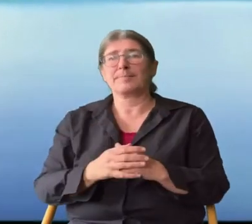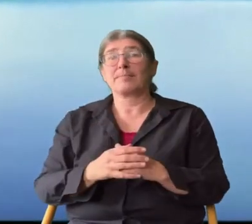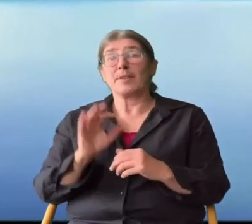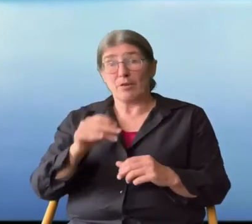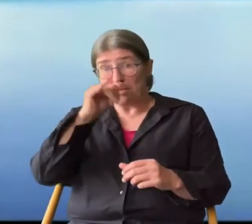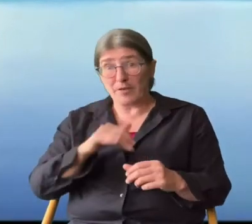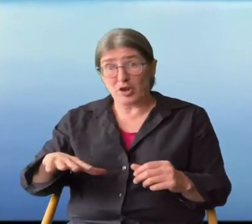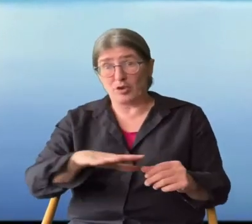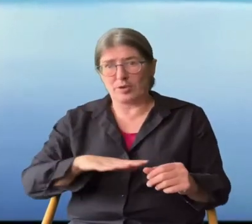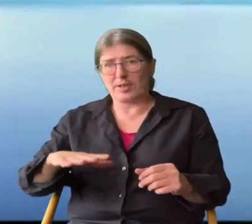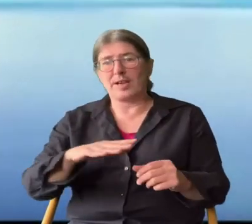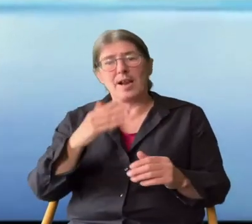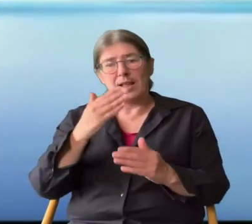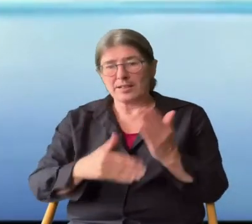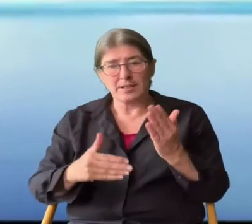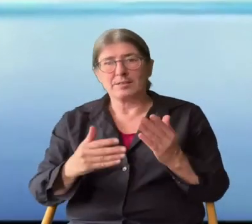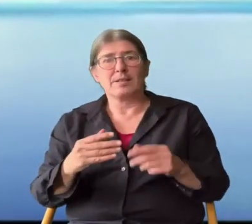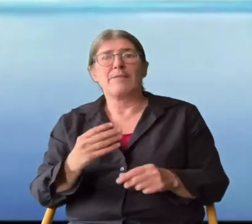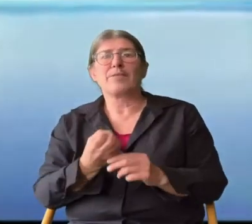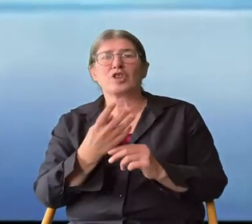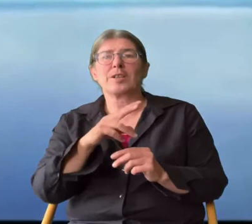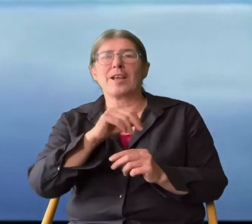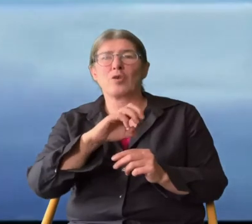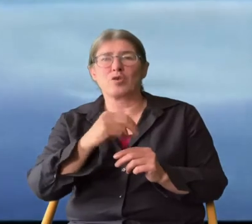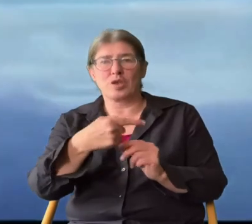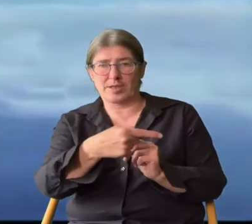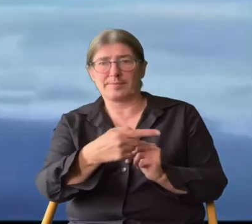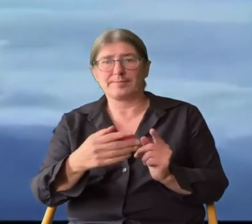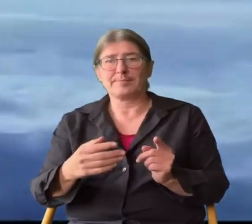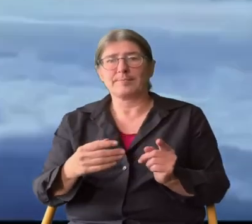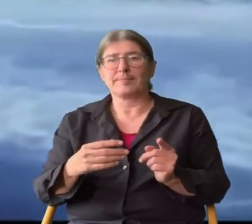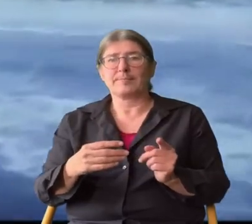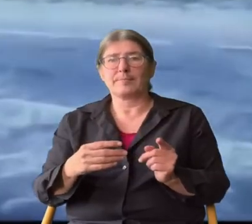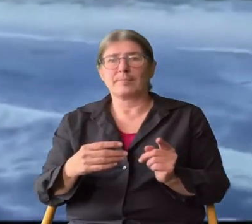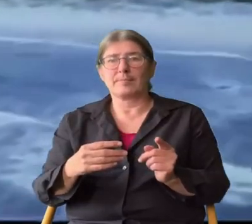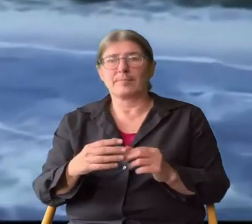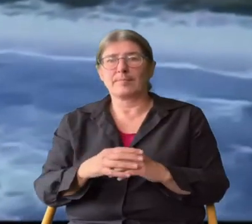Für die Bevölkerung spielt sich der letzte Akt auf der frischen Nährung ab.